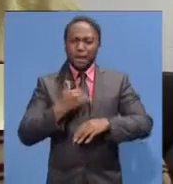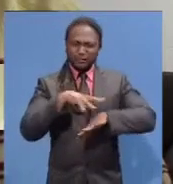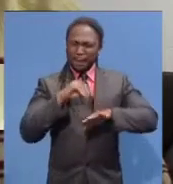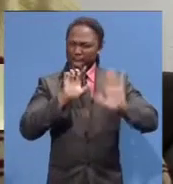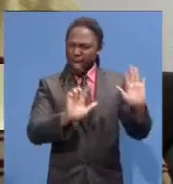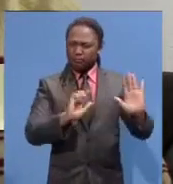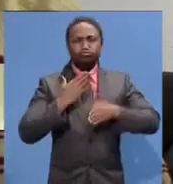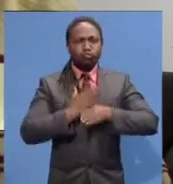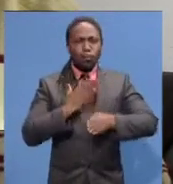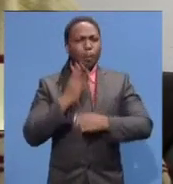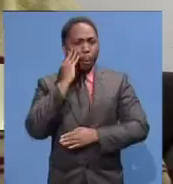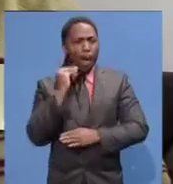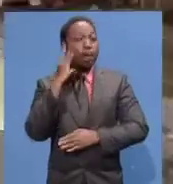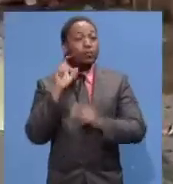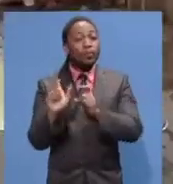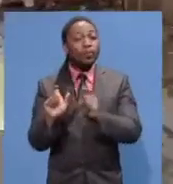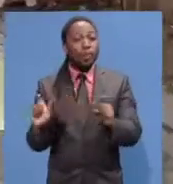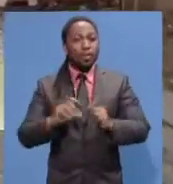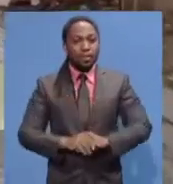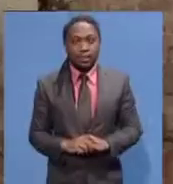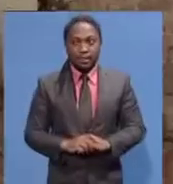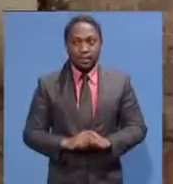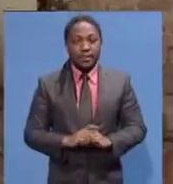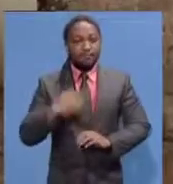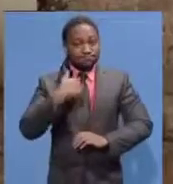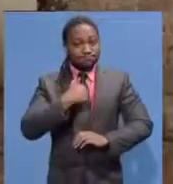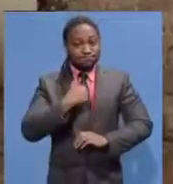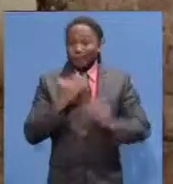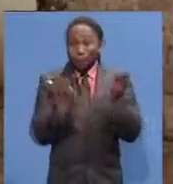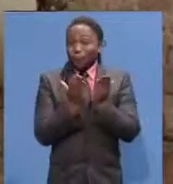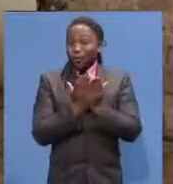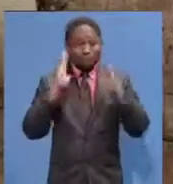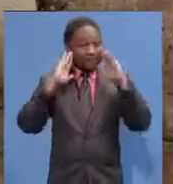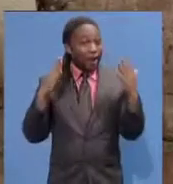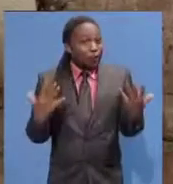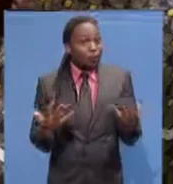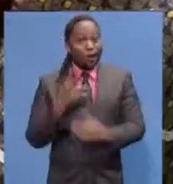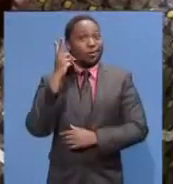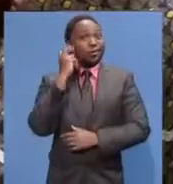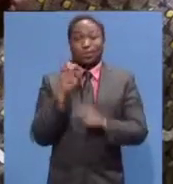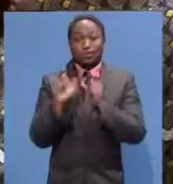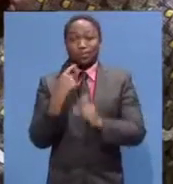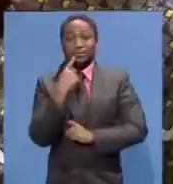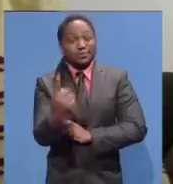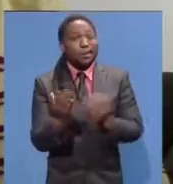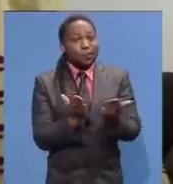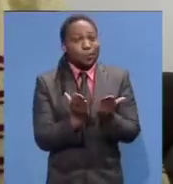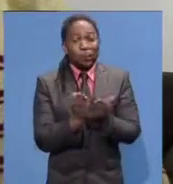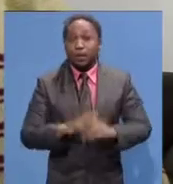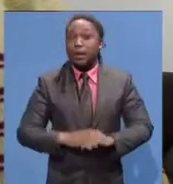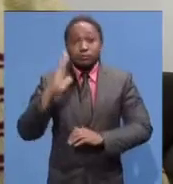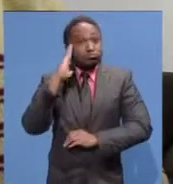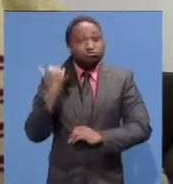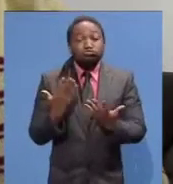years. Ngisebenzela amabhulu. Isikolo andisazi, ndiva nje kusithiwa kukhona isikolo. Andazi